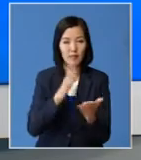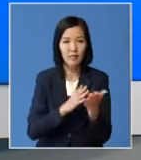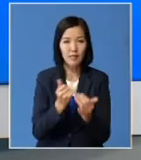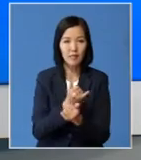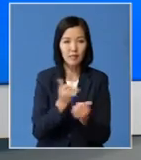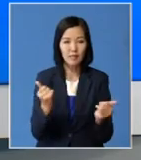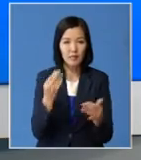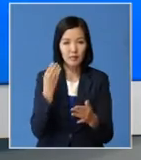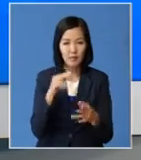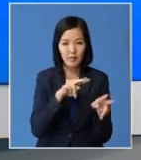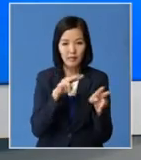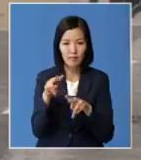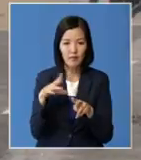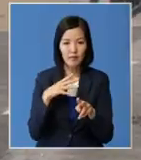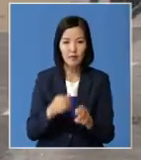сапасын бақылады.